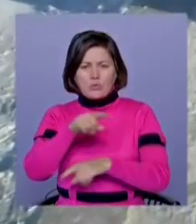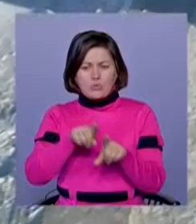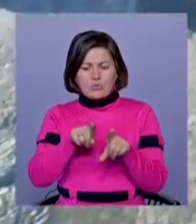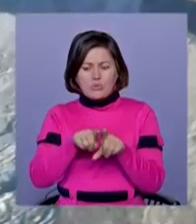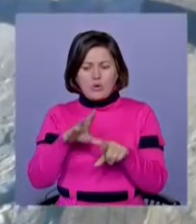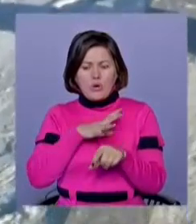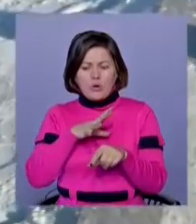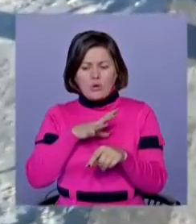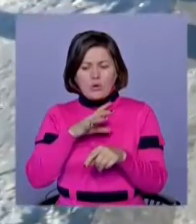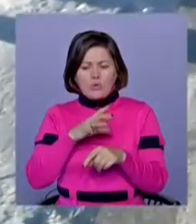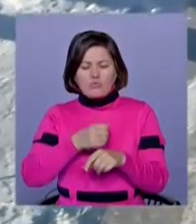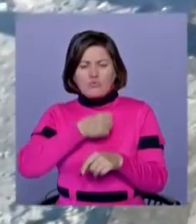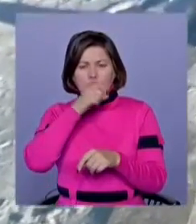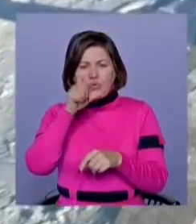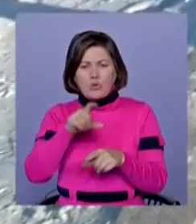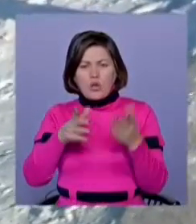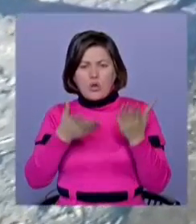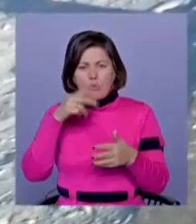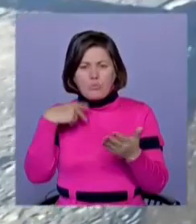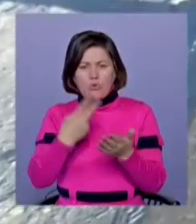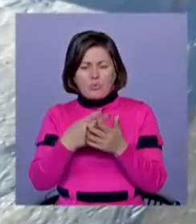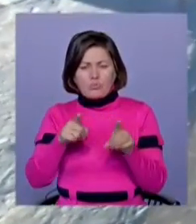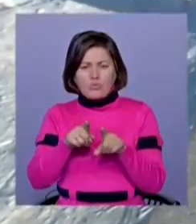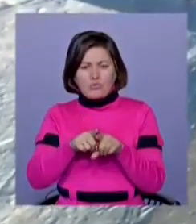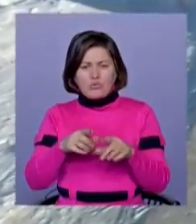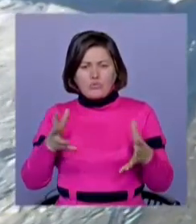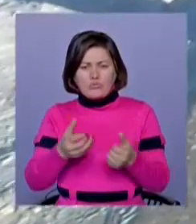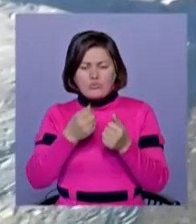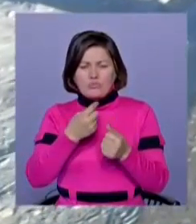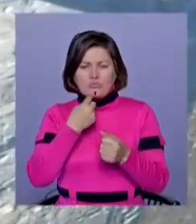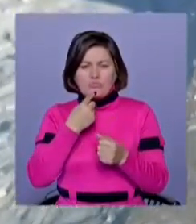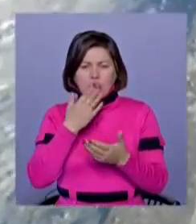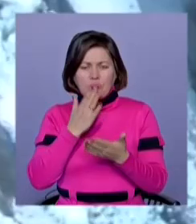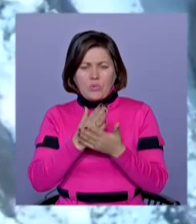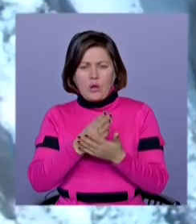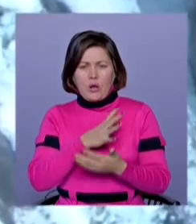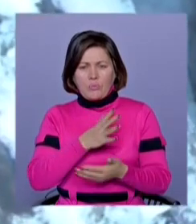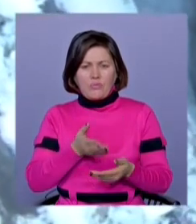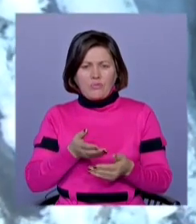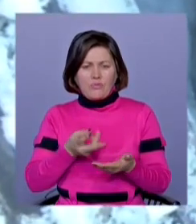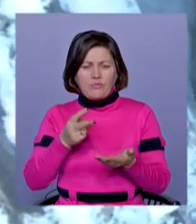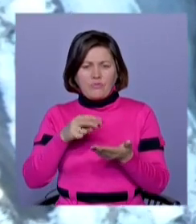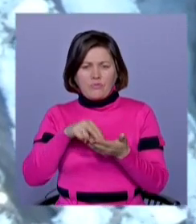құдыққа бала түгілі ересек түссе де, яғни құласа аман қалуы екі талай.